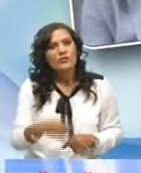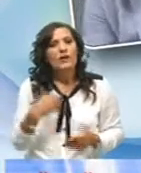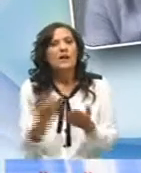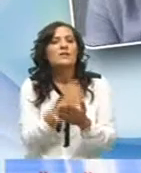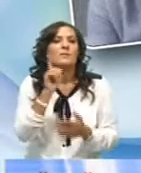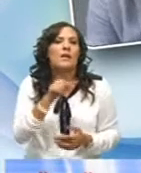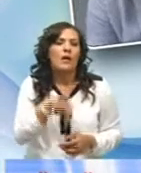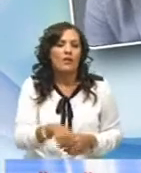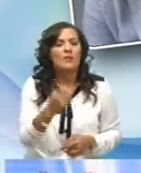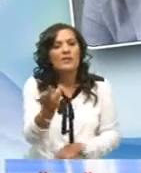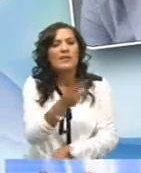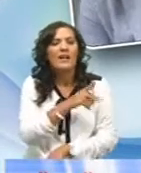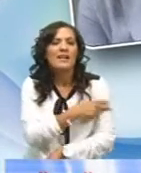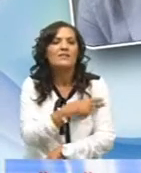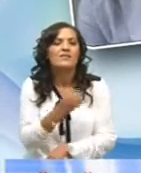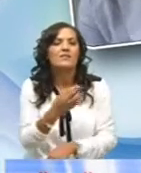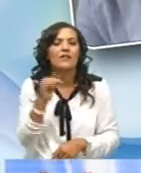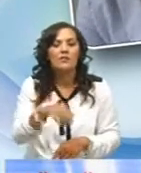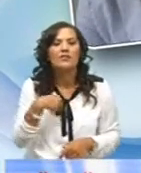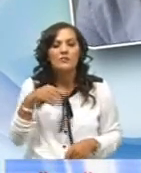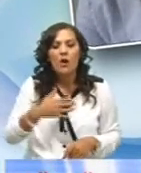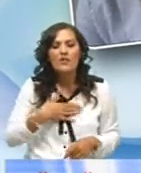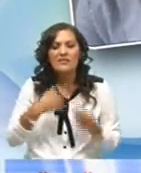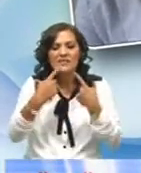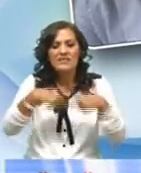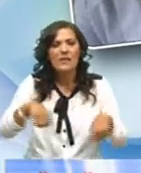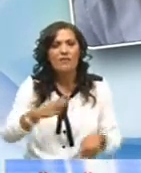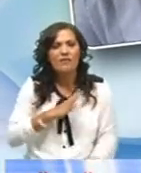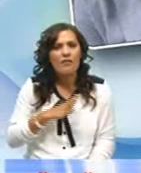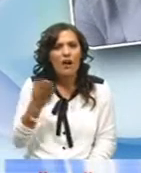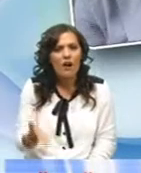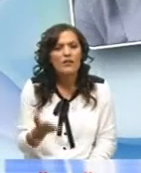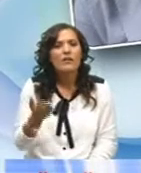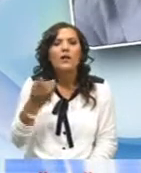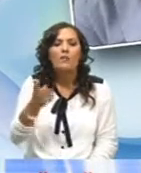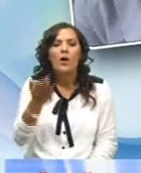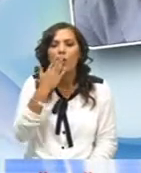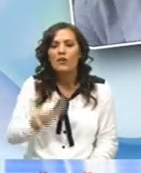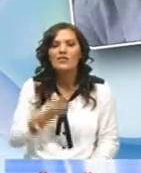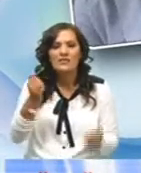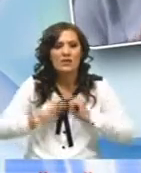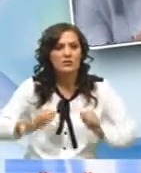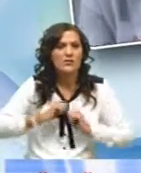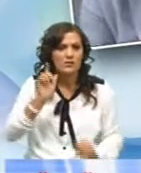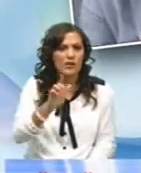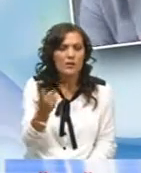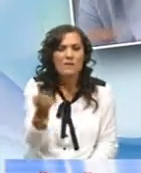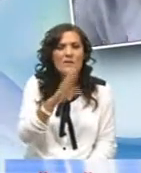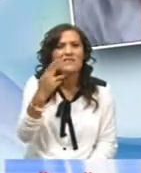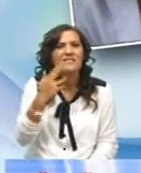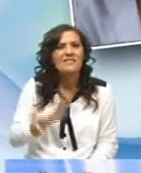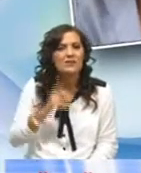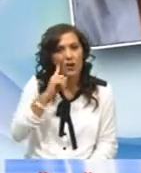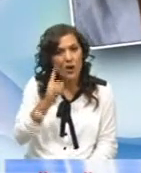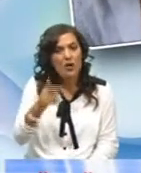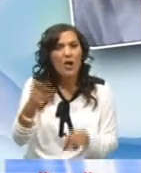gerekiyor mu diyelim ki 12 sınıfa geldi şu an önünde de bir sınav sistemi var ve öğrenci ders çalışması gerekiyor Az önce sizin